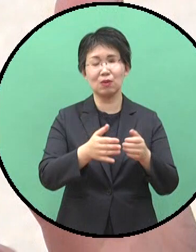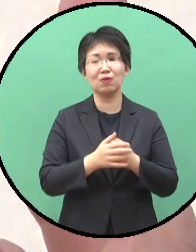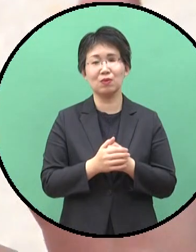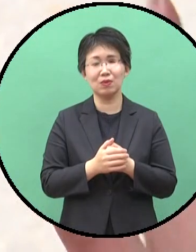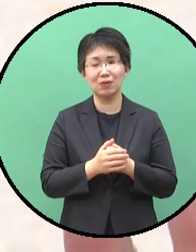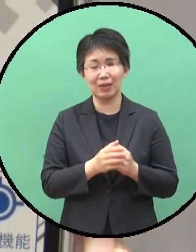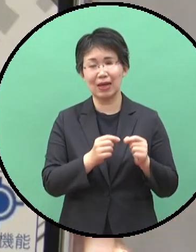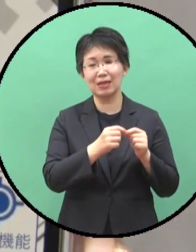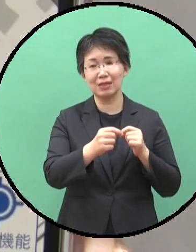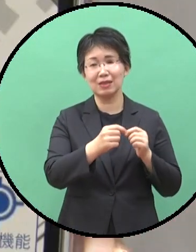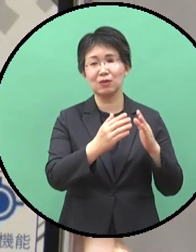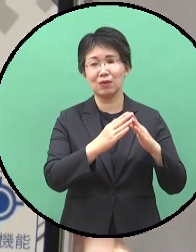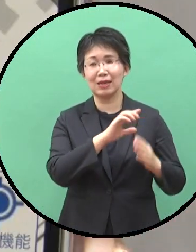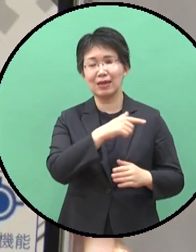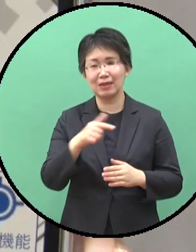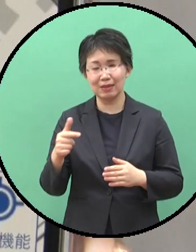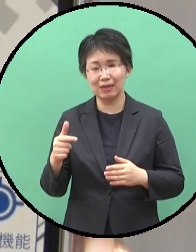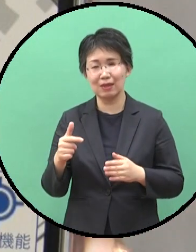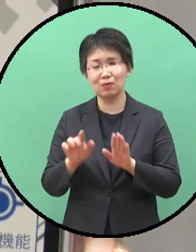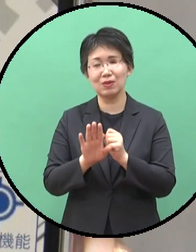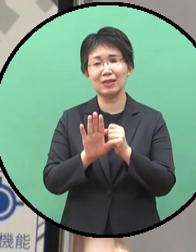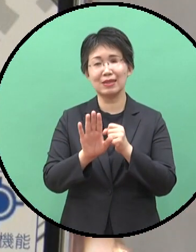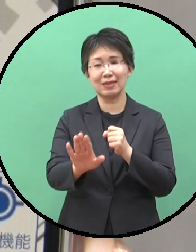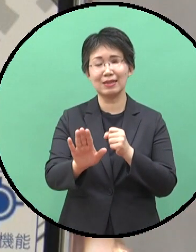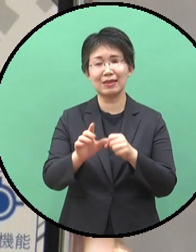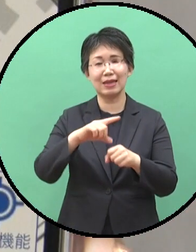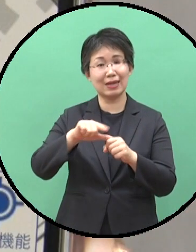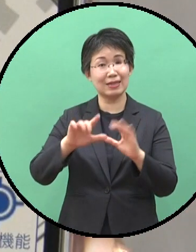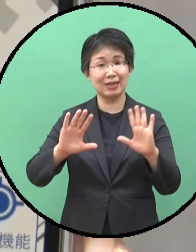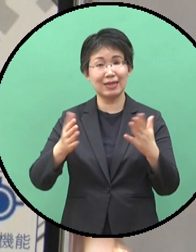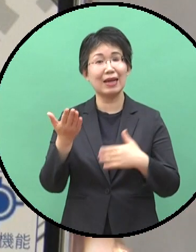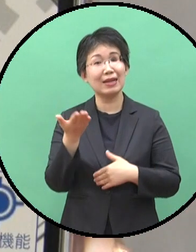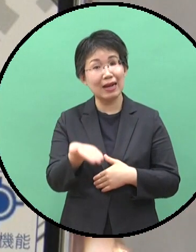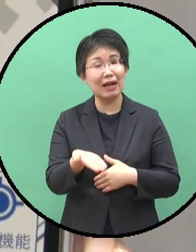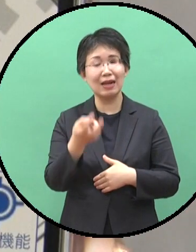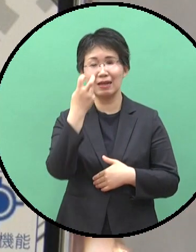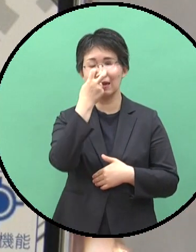類宅などに警戒区域がないか確認してみてください。